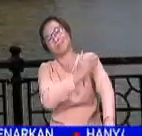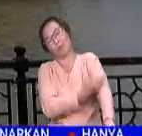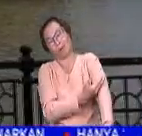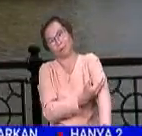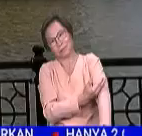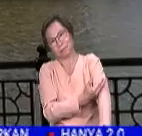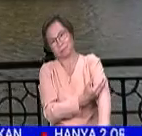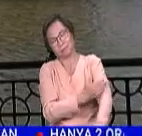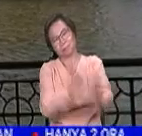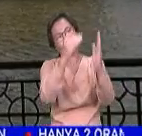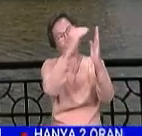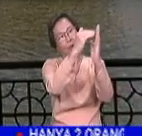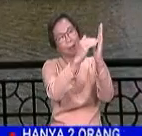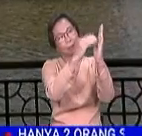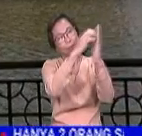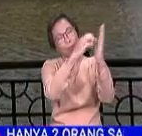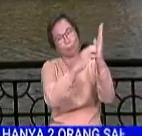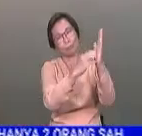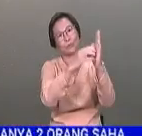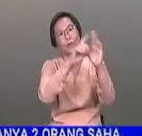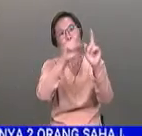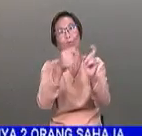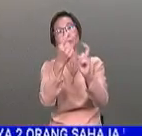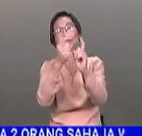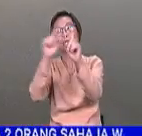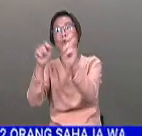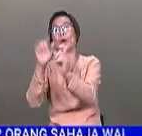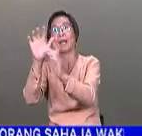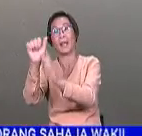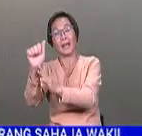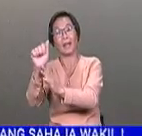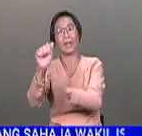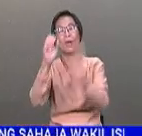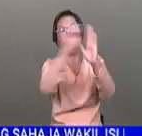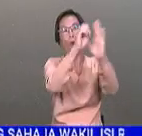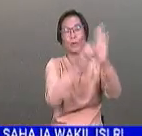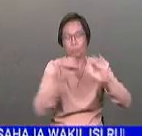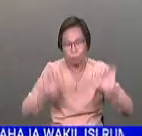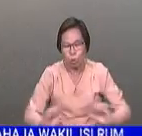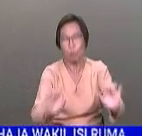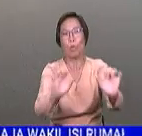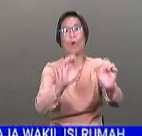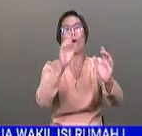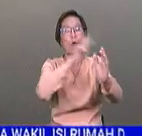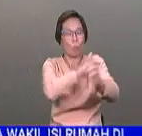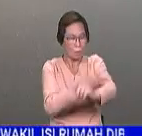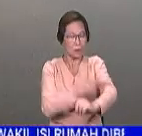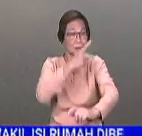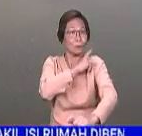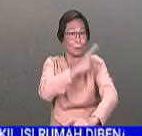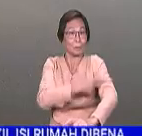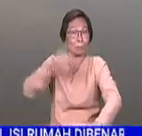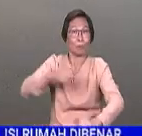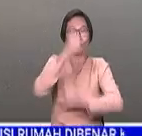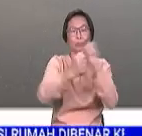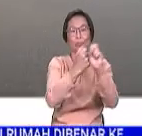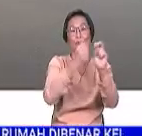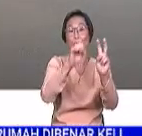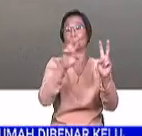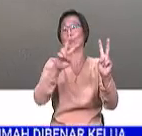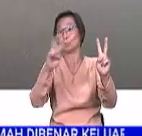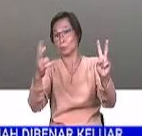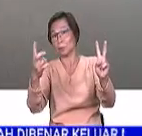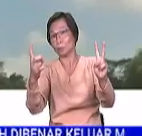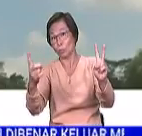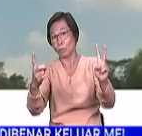menurut perenggan 15 kurungan satu kurogane kode darurat kurungan kuasa-kuasa perlu 2021